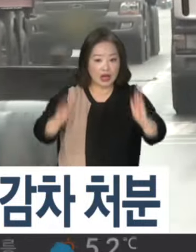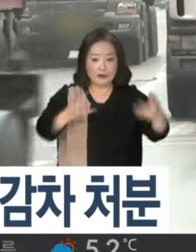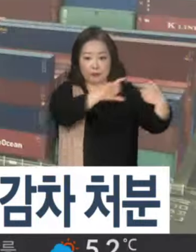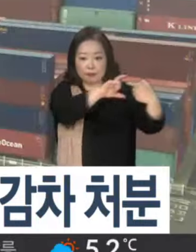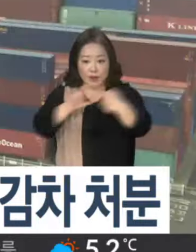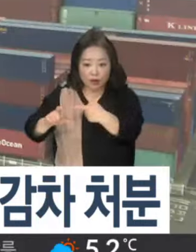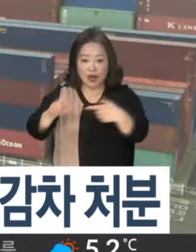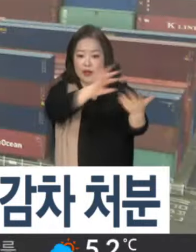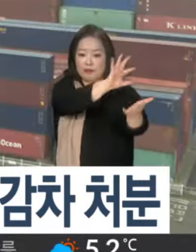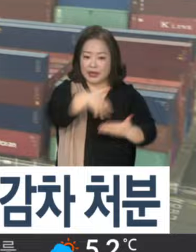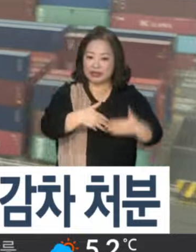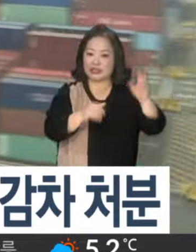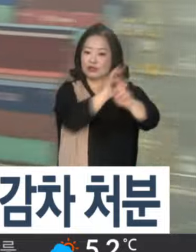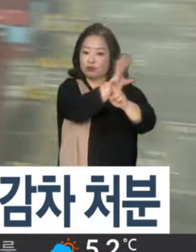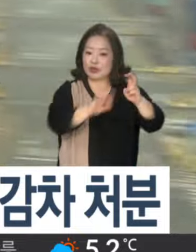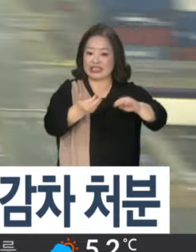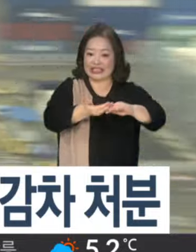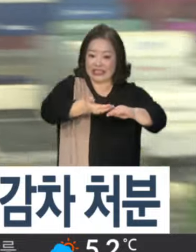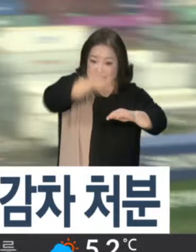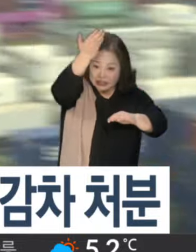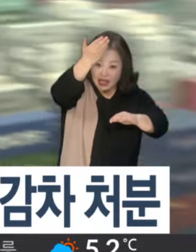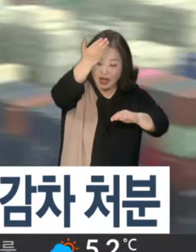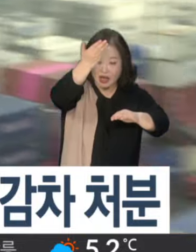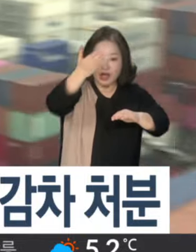매출 의최소20%에해당하는화물을운송해야하며,이를